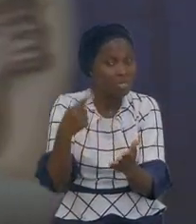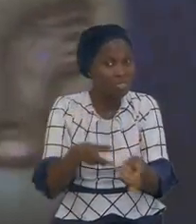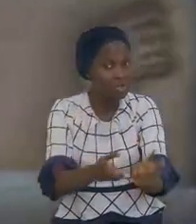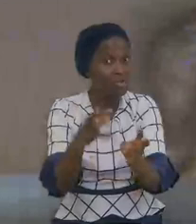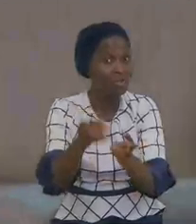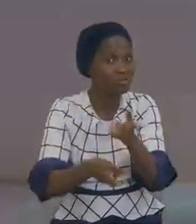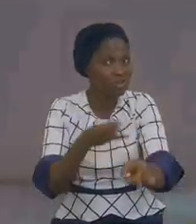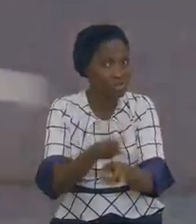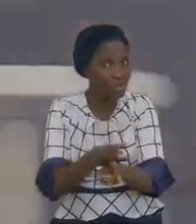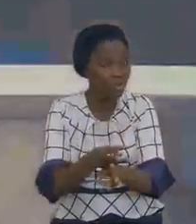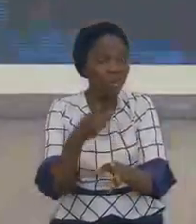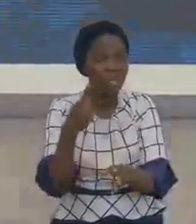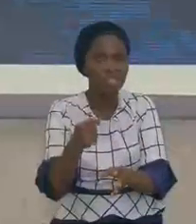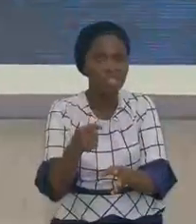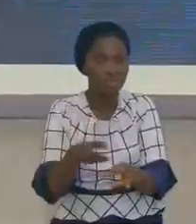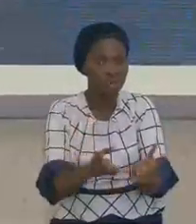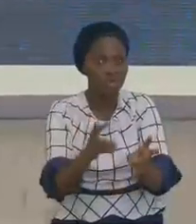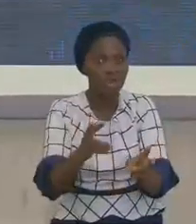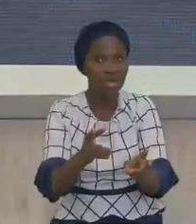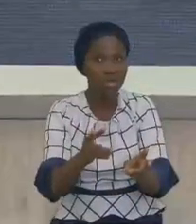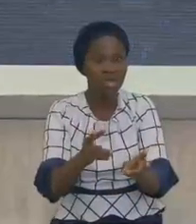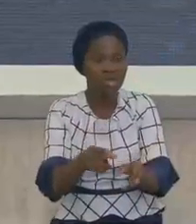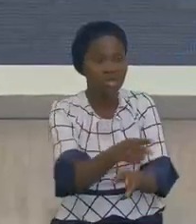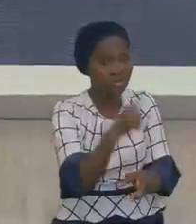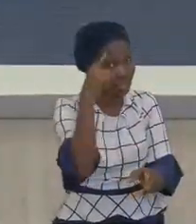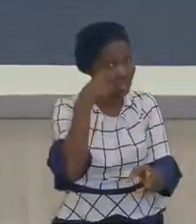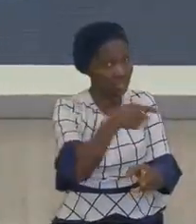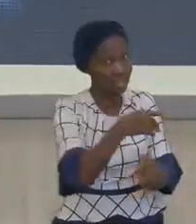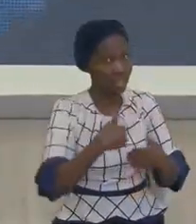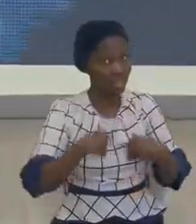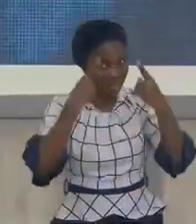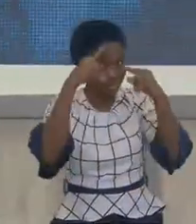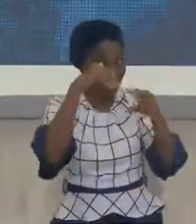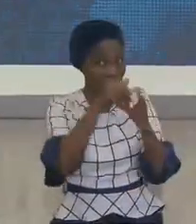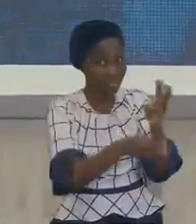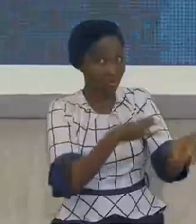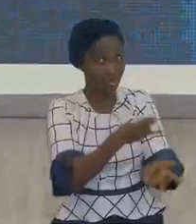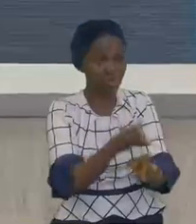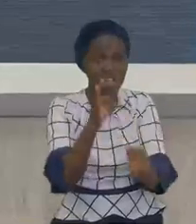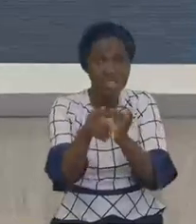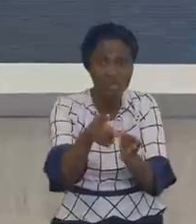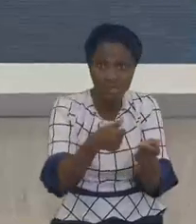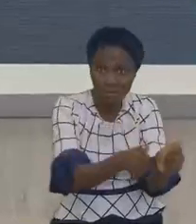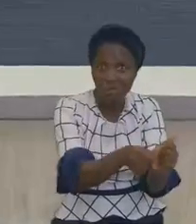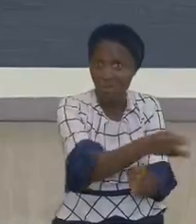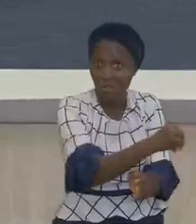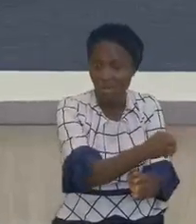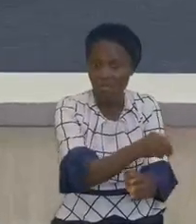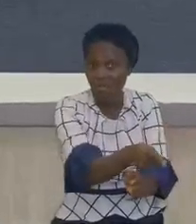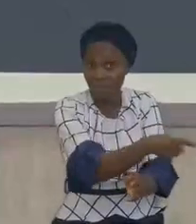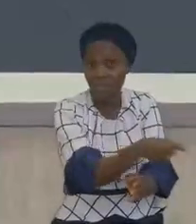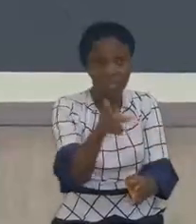monde, si tu les suis, tu n'arriveras pas à la destination finale du ciel.